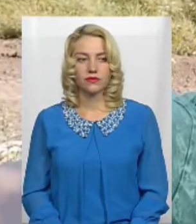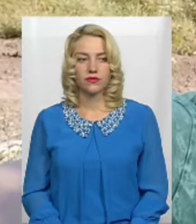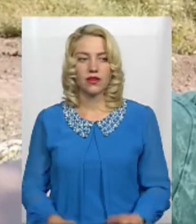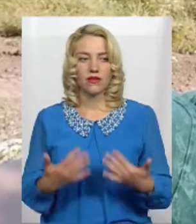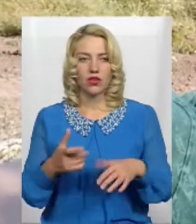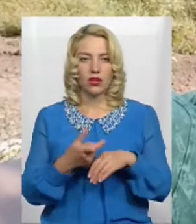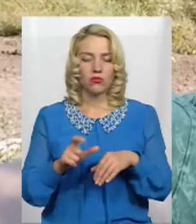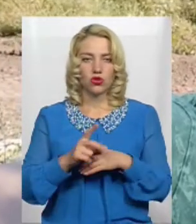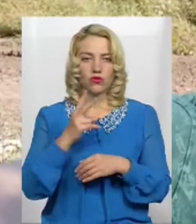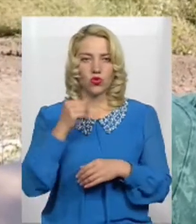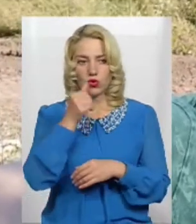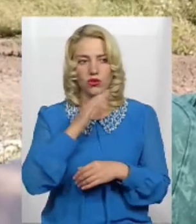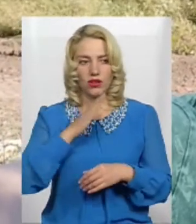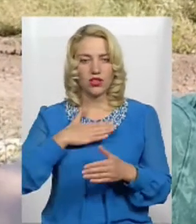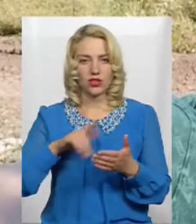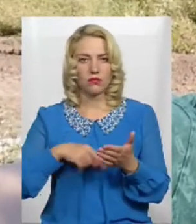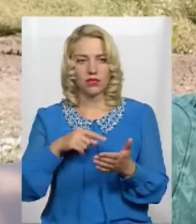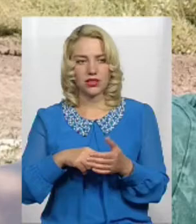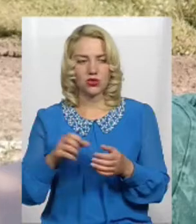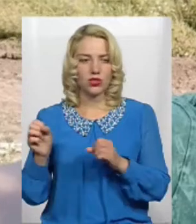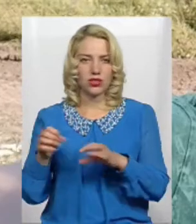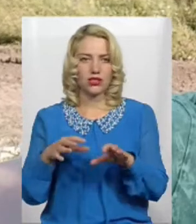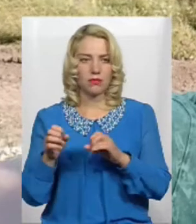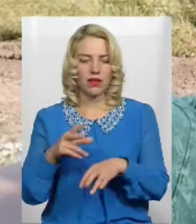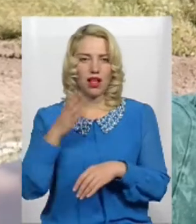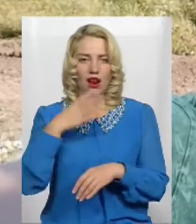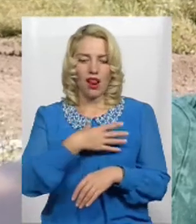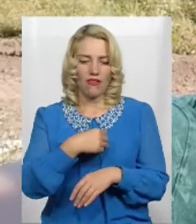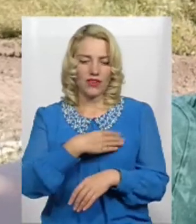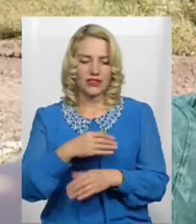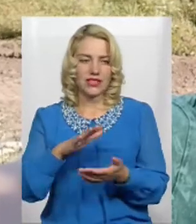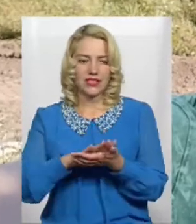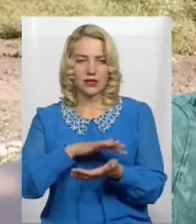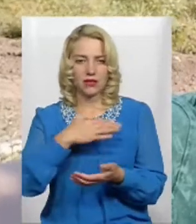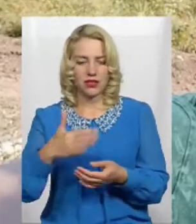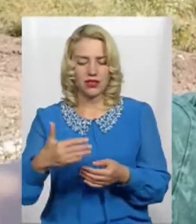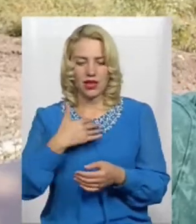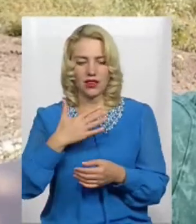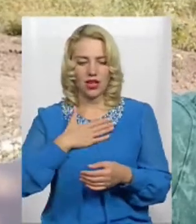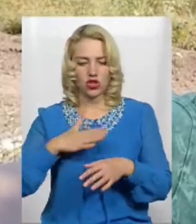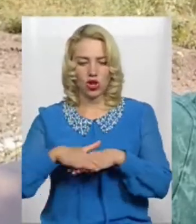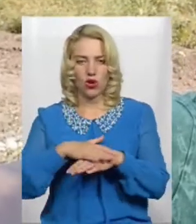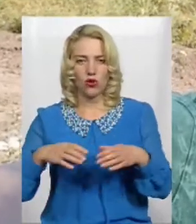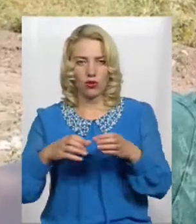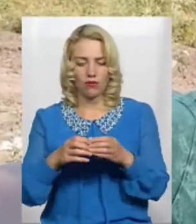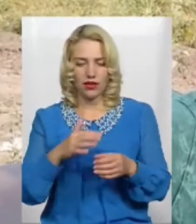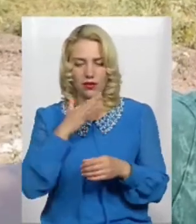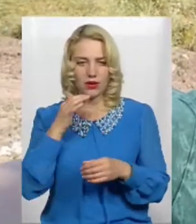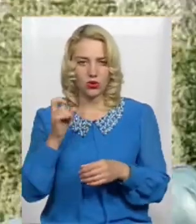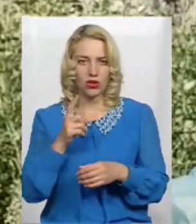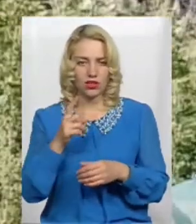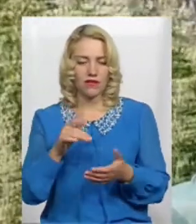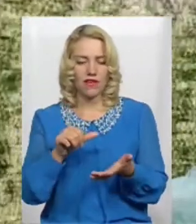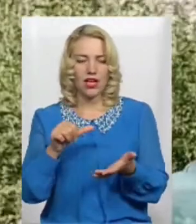Вже більше 2 років наше місто засипають львівським сміттям. Наша громада неодноразово виступала проти цього ганебного